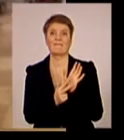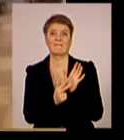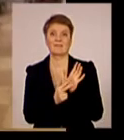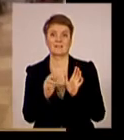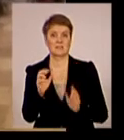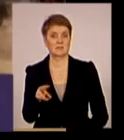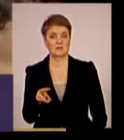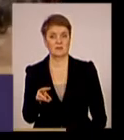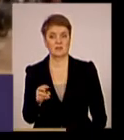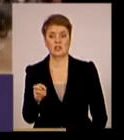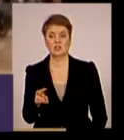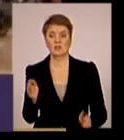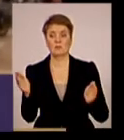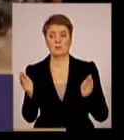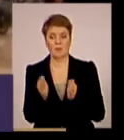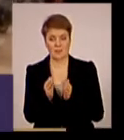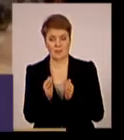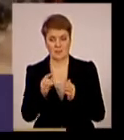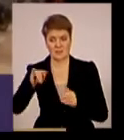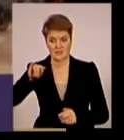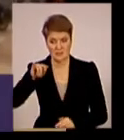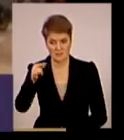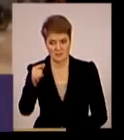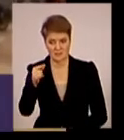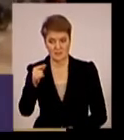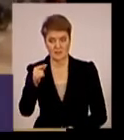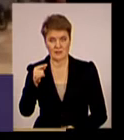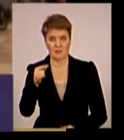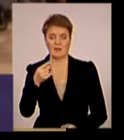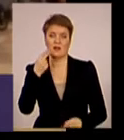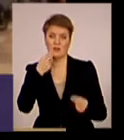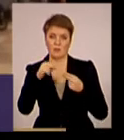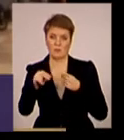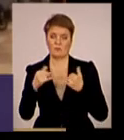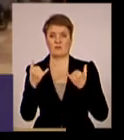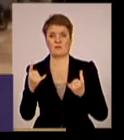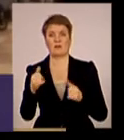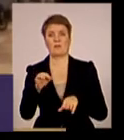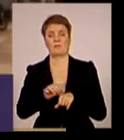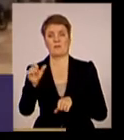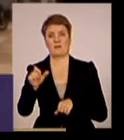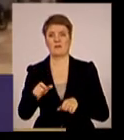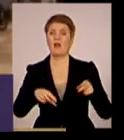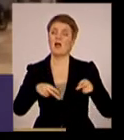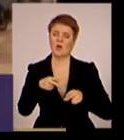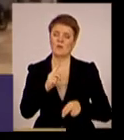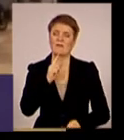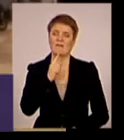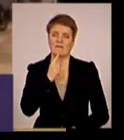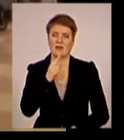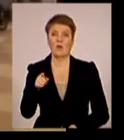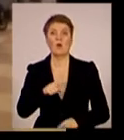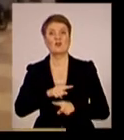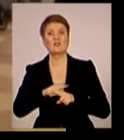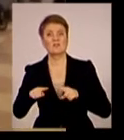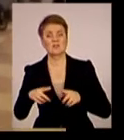Чим менший розріз, тим є ліпше для пацієнта. То є для хірурга, то є значно важче, але наші дії спрямовані на швидшу реабілітацію